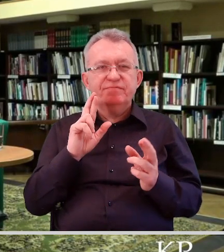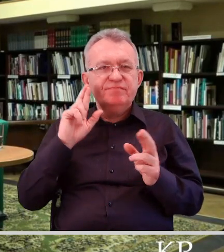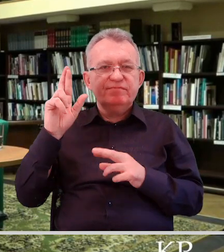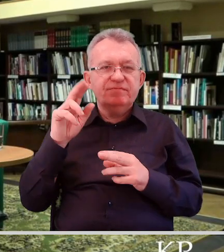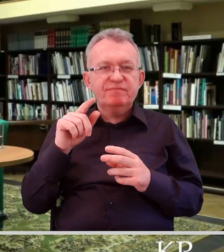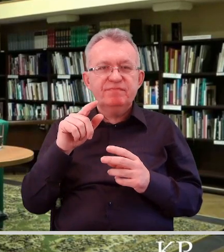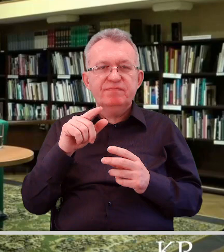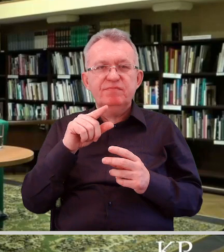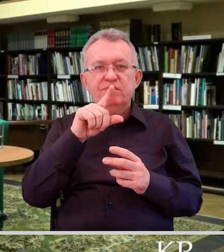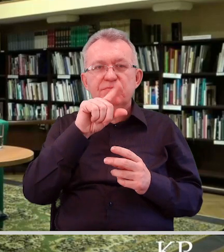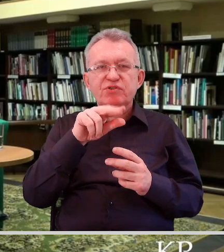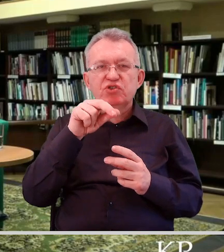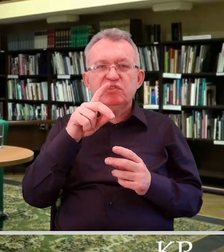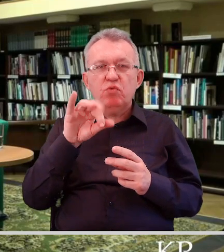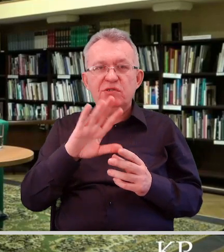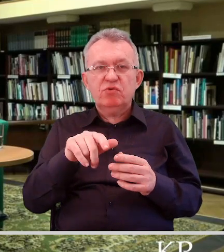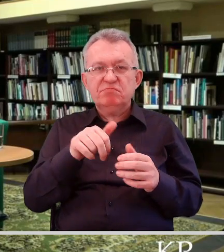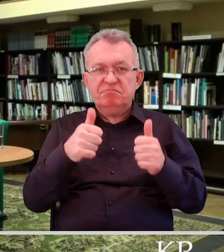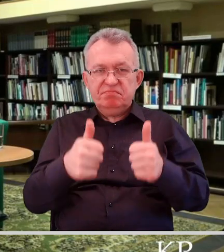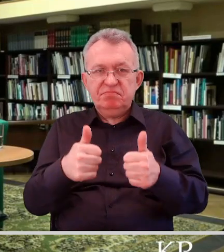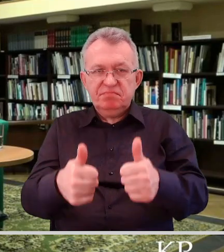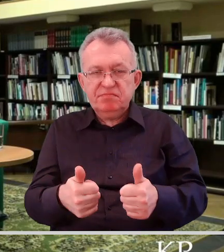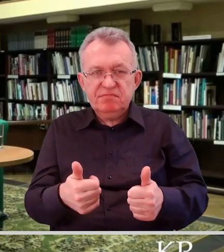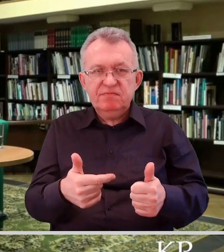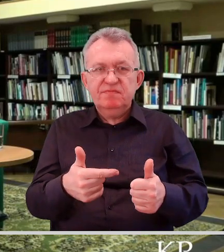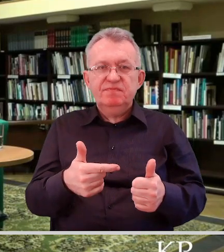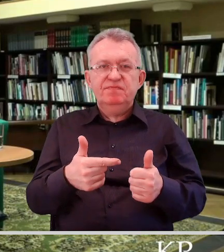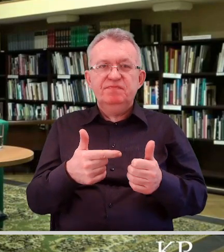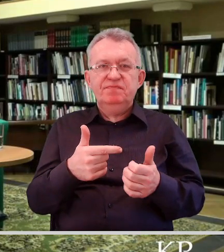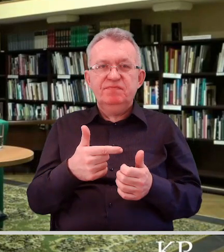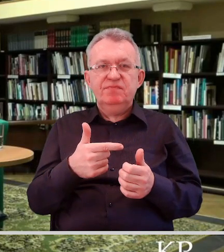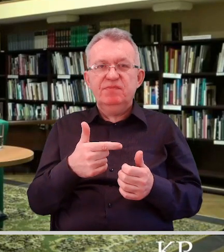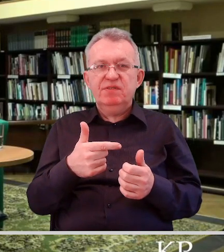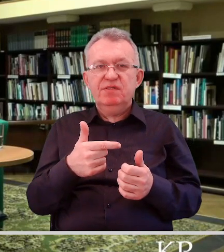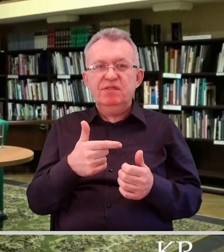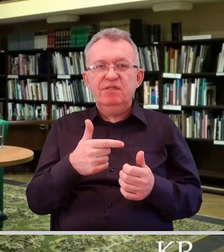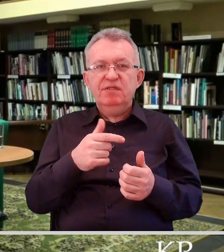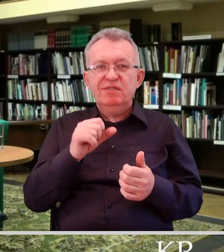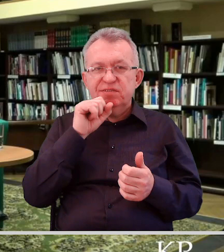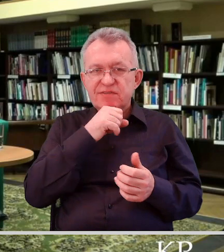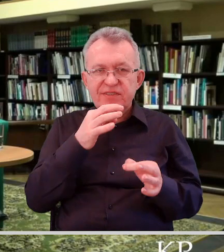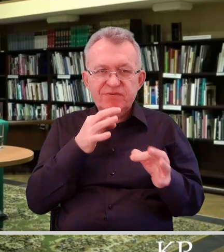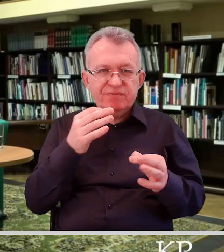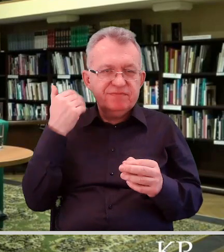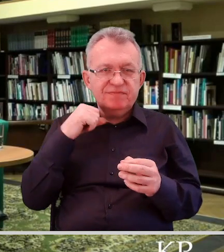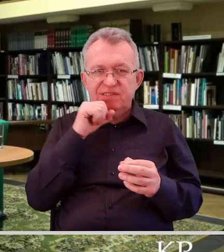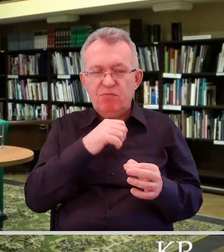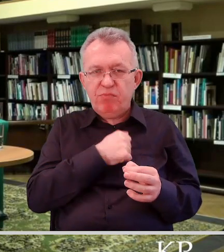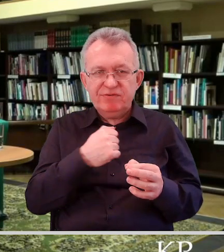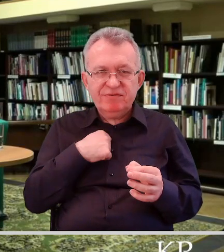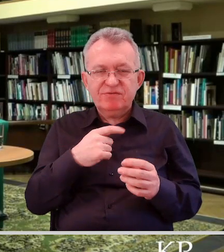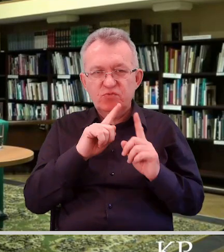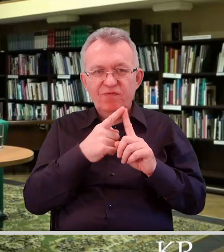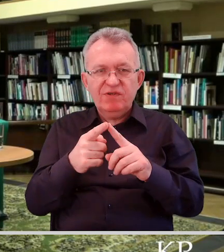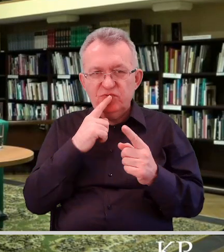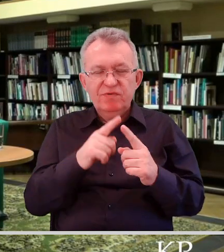tak? Przystupa, czyli ktoś, kto przystupuje. Prawda? To jakiś rdzeń staropolski tutaj by się pojawił.